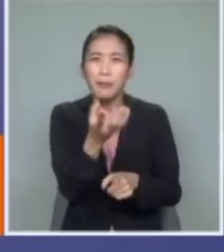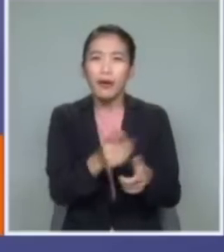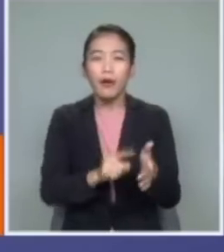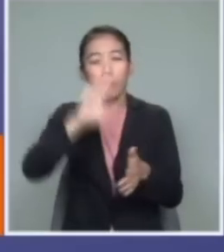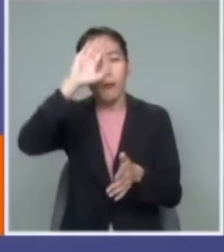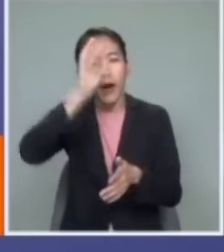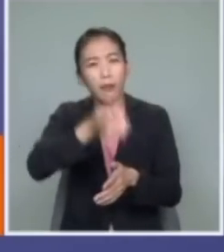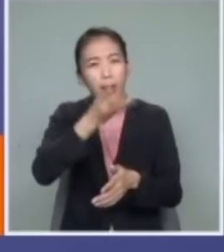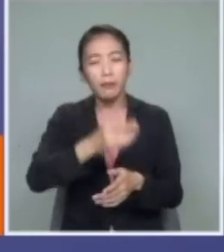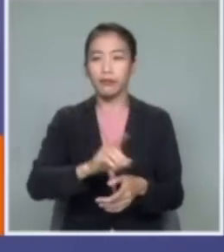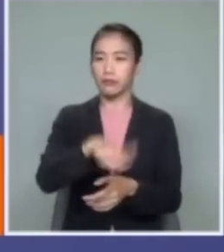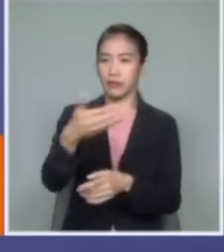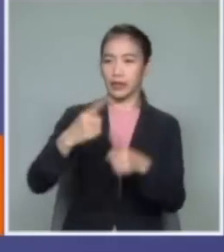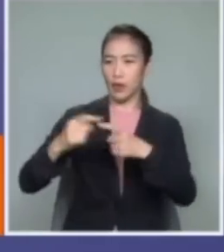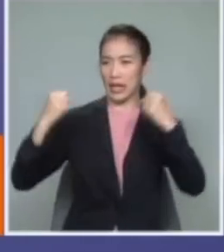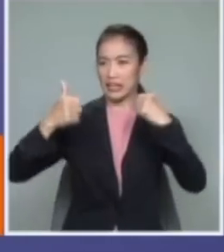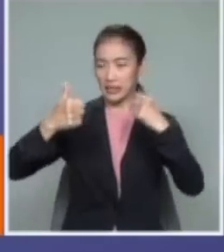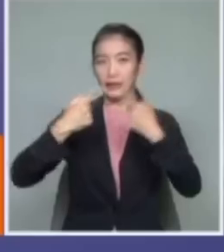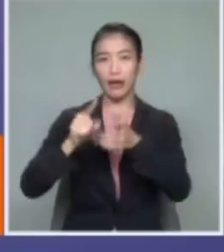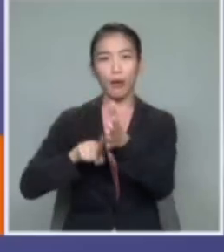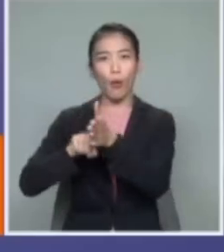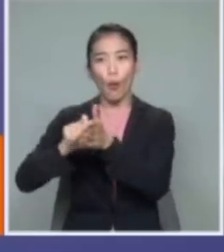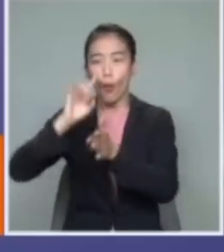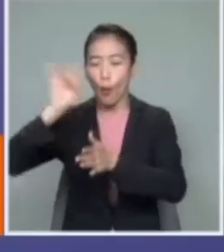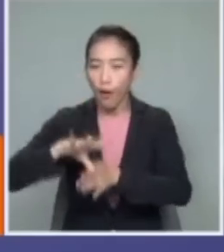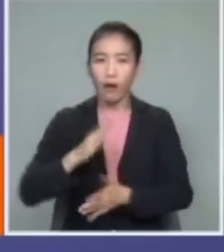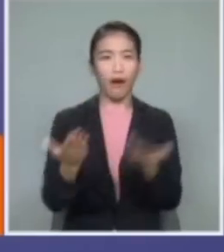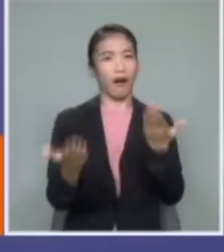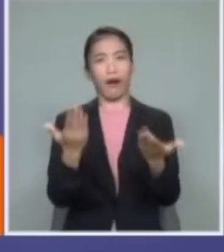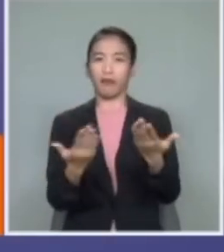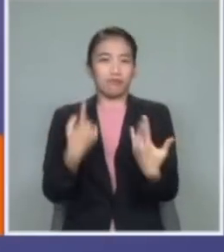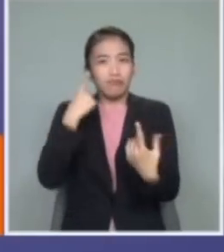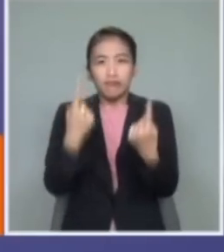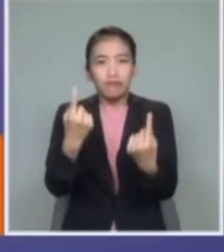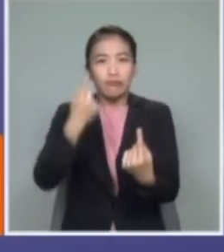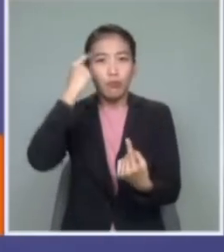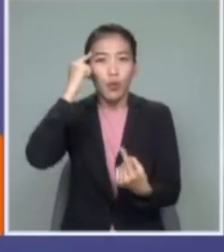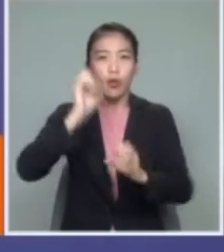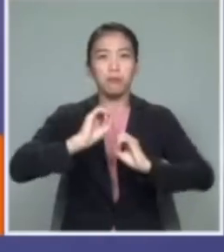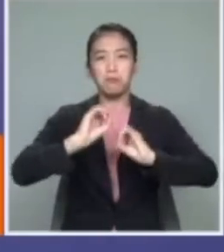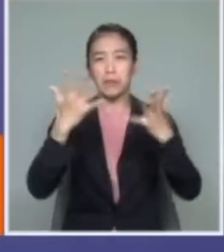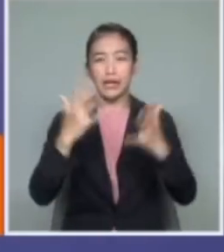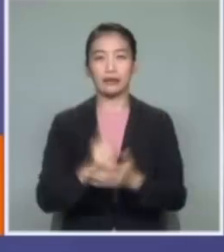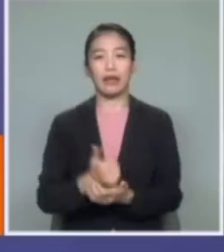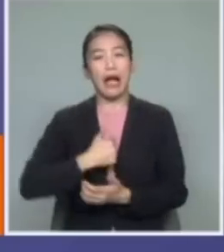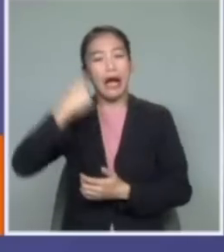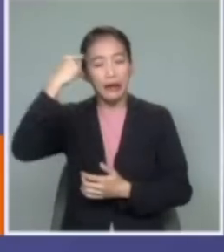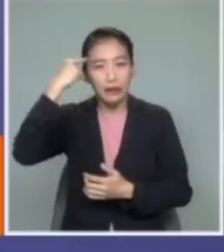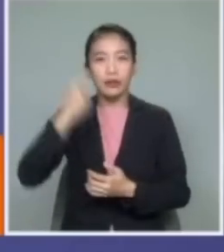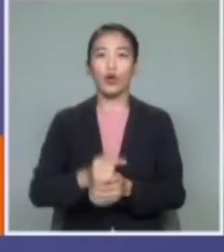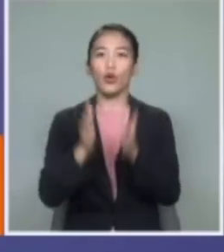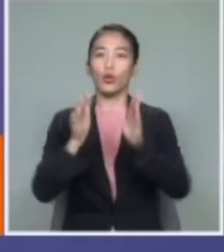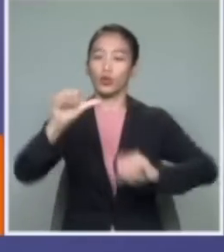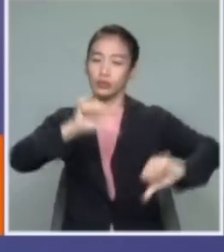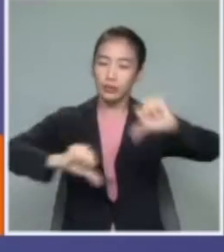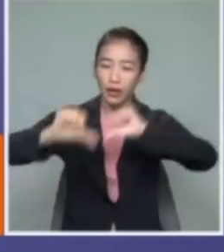ะแล้วก็มีเชื้ออยู่ในร่างกายค่อนข้างนานนะครับปัจจัยพวกนี้เป็นปัจจัยที่ผมคิดว่าก็คงหลายฝ่ายก็คงนักวิทยาศาสตร์แล้วก็แพทย์ก็